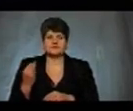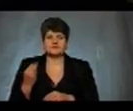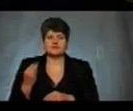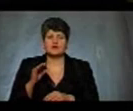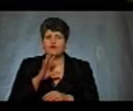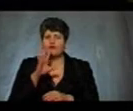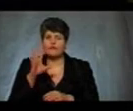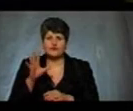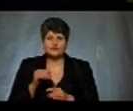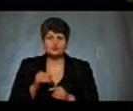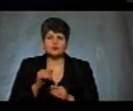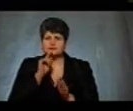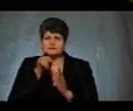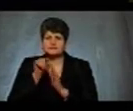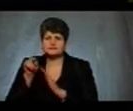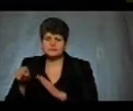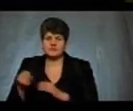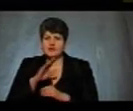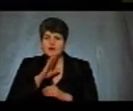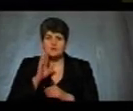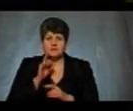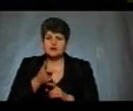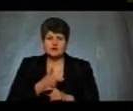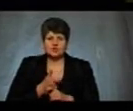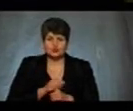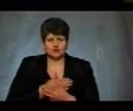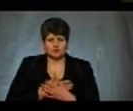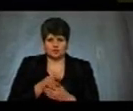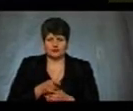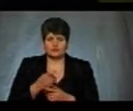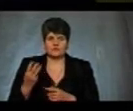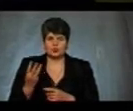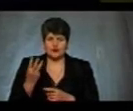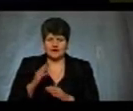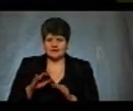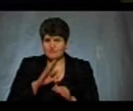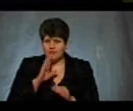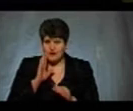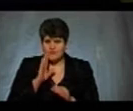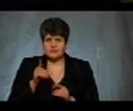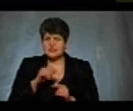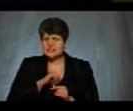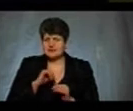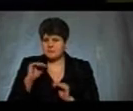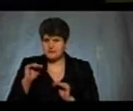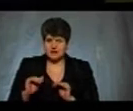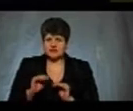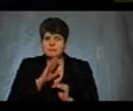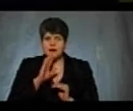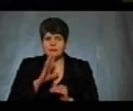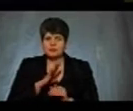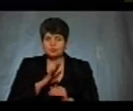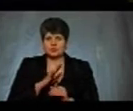її всюди є багато. Мама дуже любить, в неї троє дітей, Христина наймолодша, вона дуже любить своїх дітей. Просто мама була в